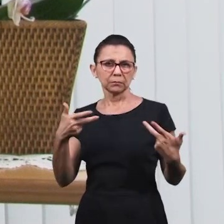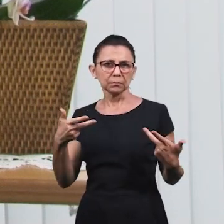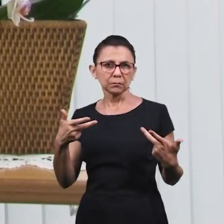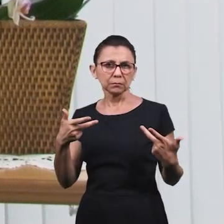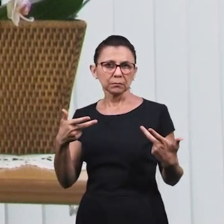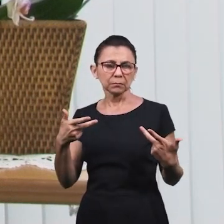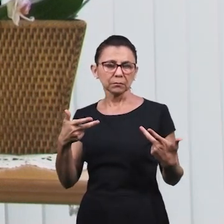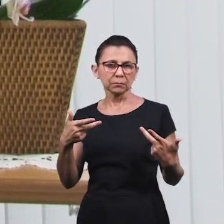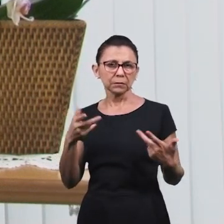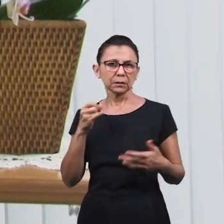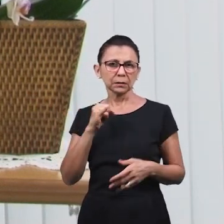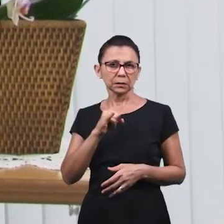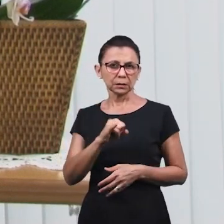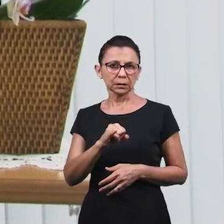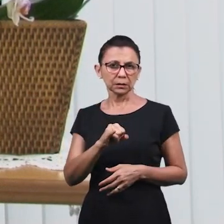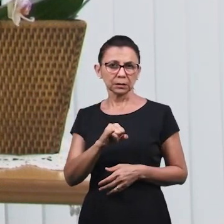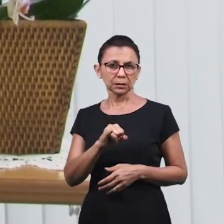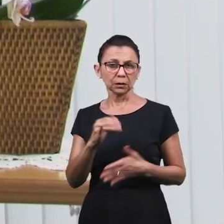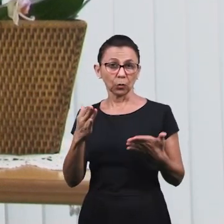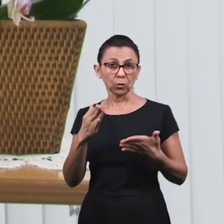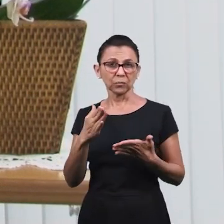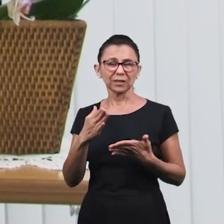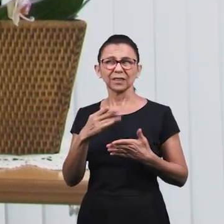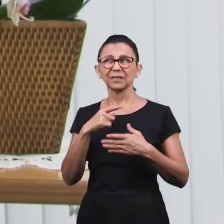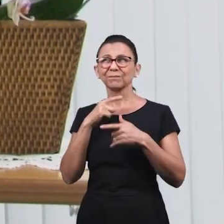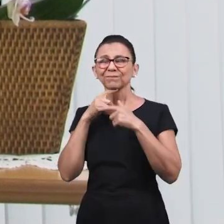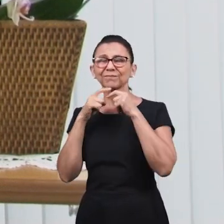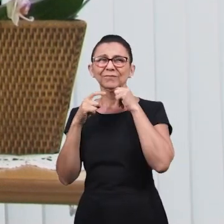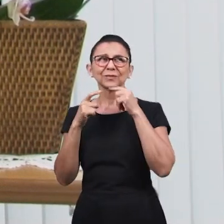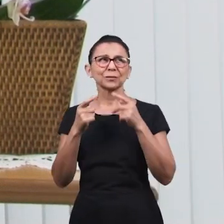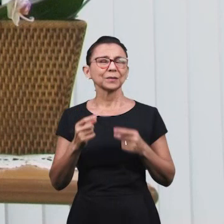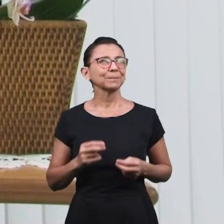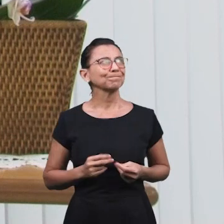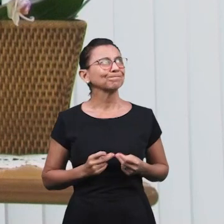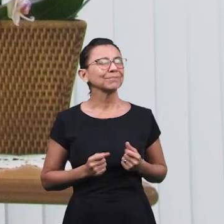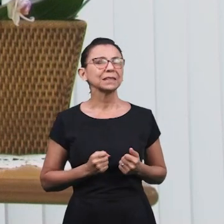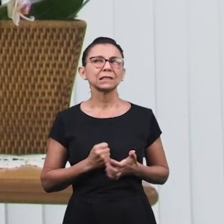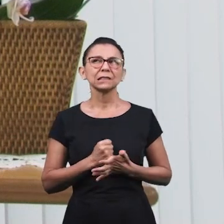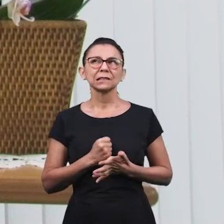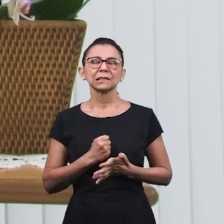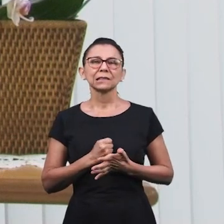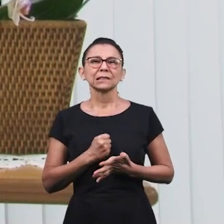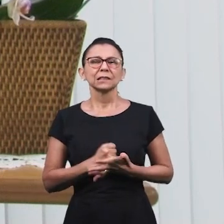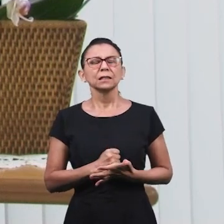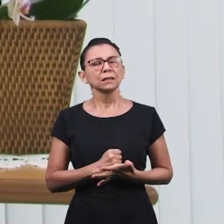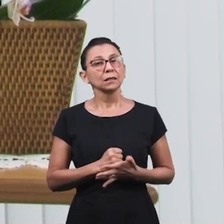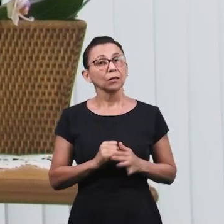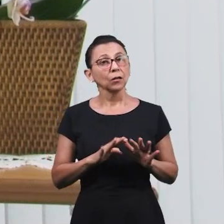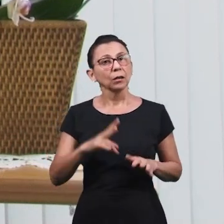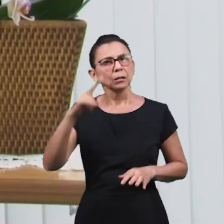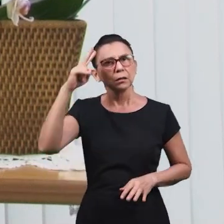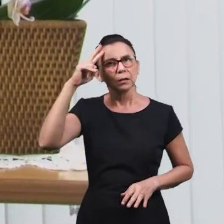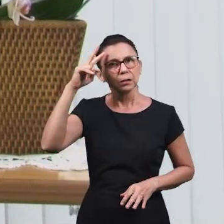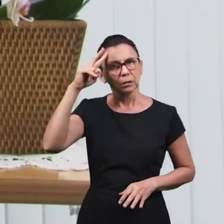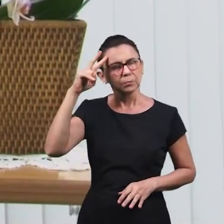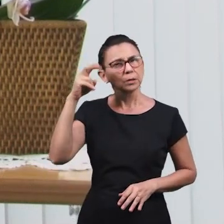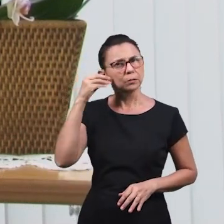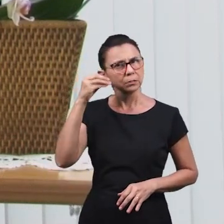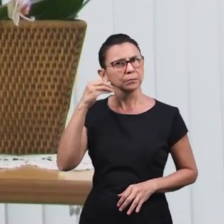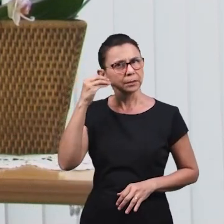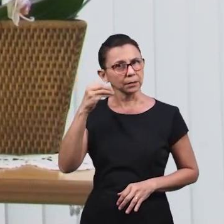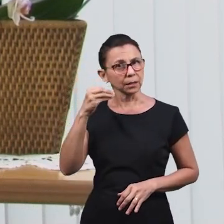car il confesse notre nom devant le Père. Si aujourd'hui tu n'es pas sûr de